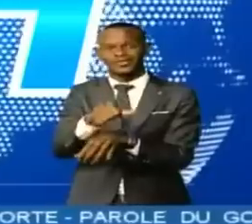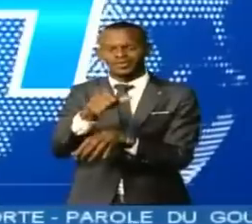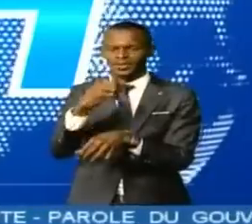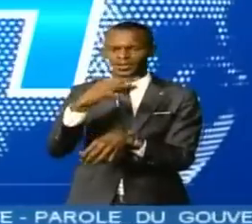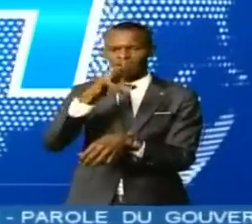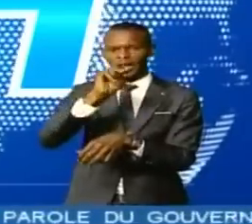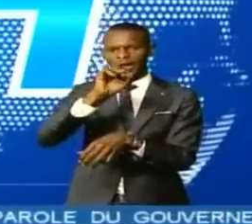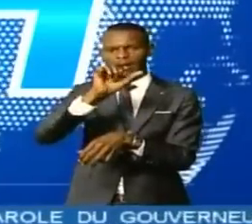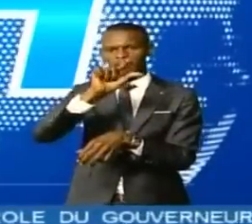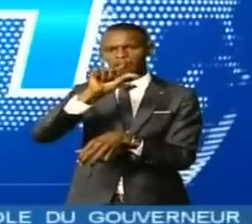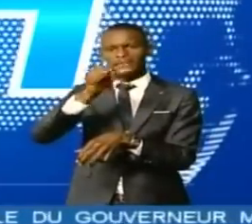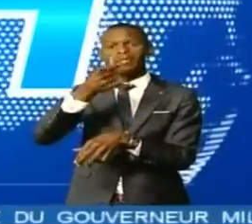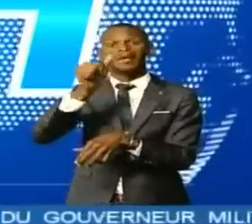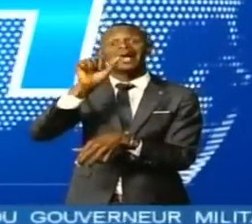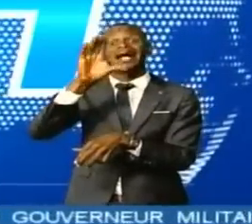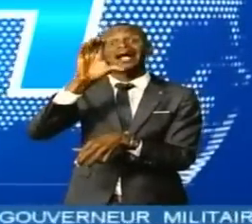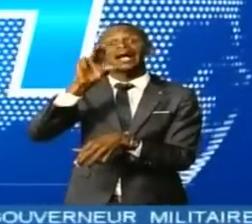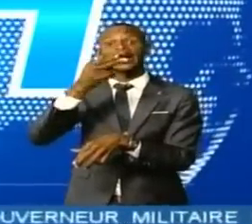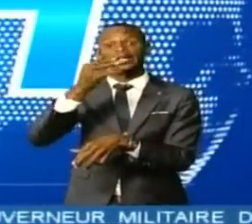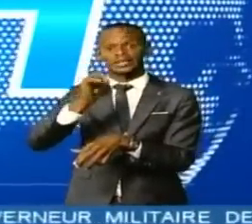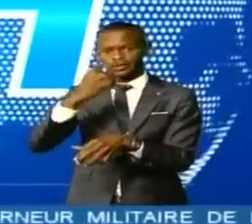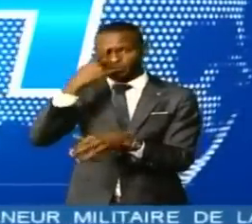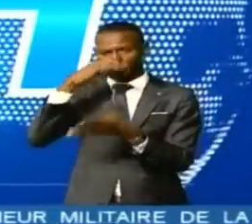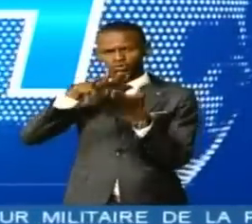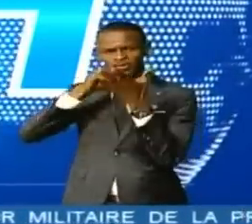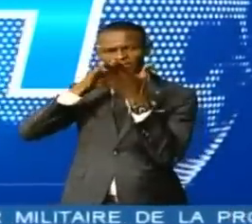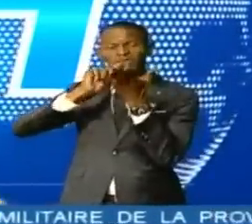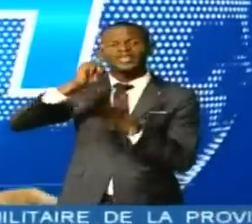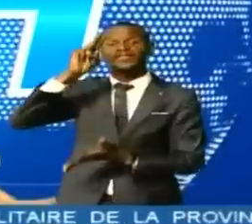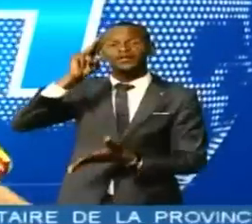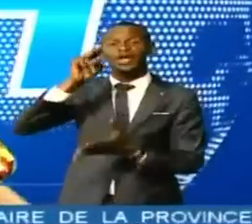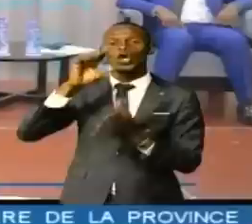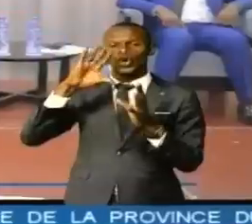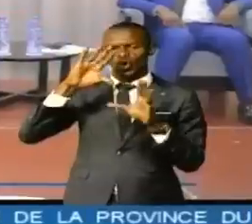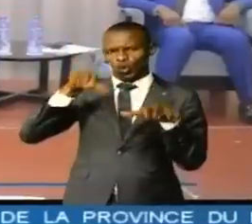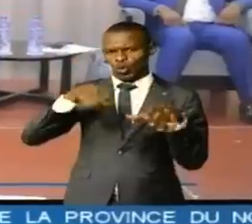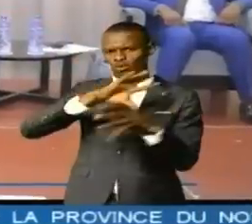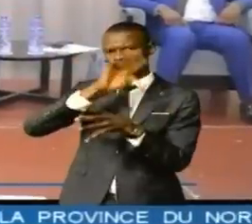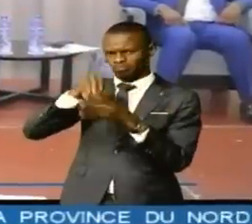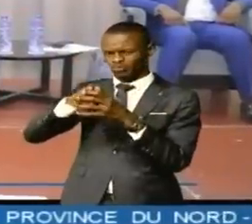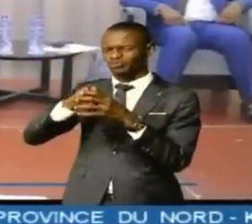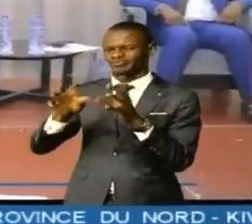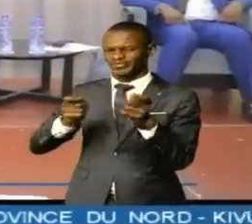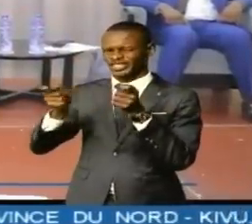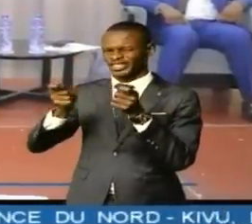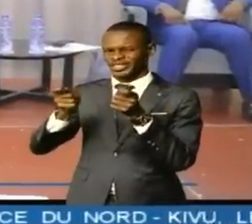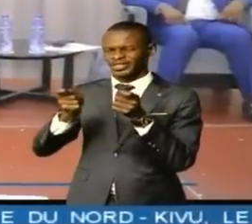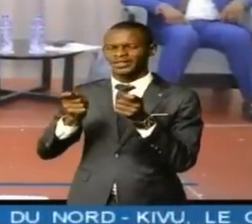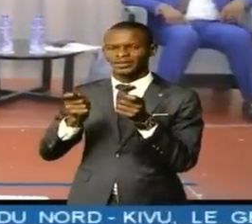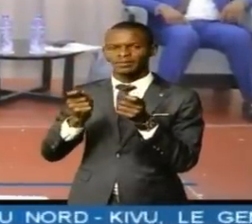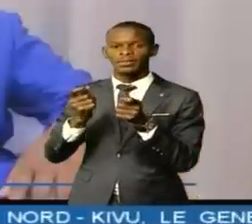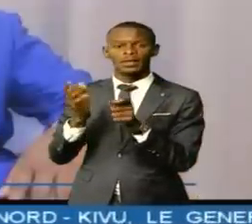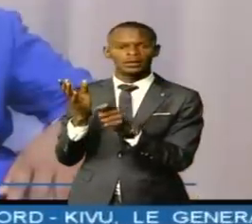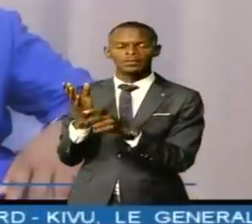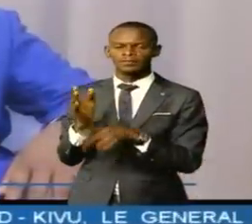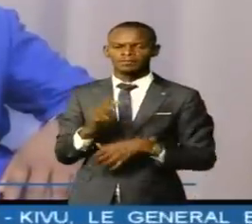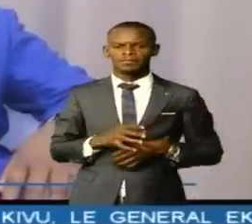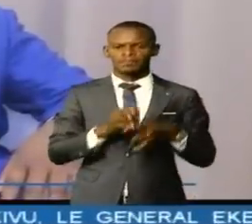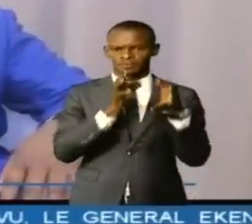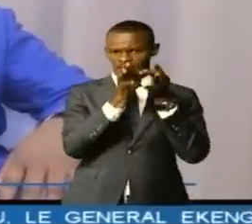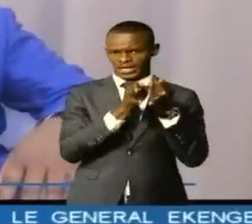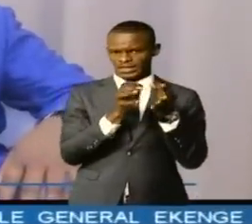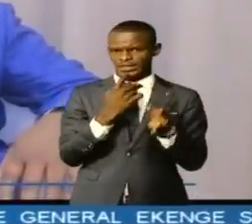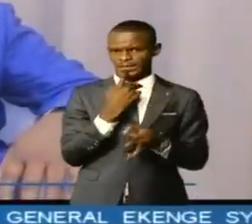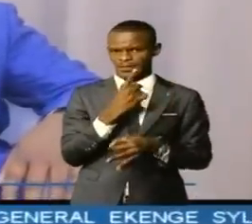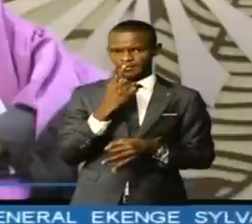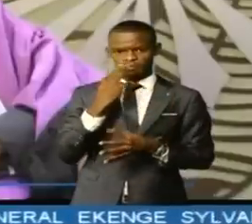23 au 27 mai ont été clôturés. C'est un reportage dédié à Tchala Katala. Le ministre de l'enseignement supérieur et universitaire,